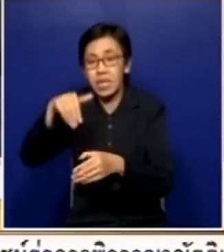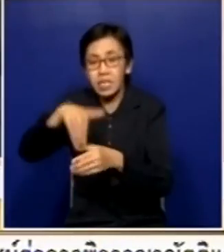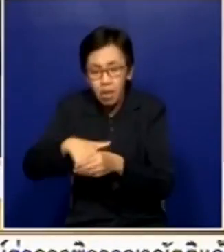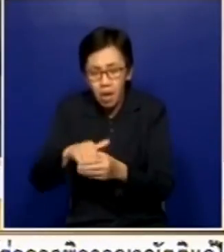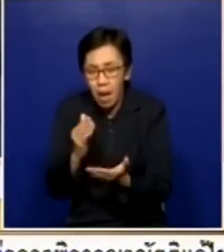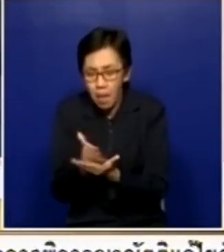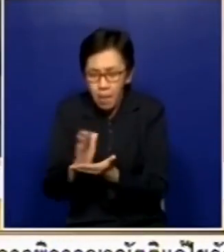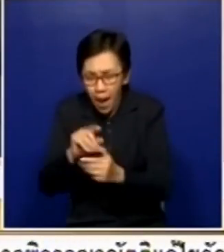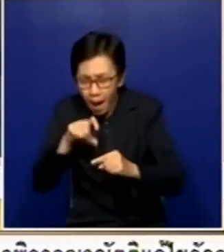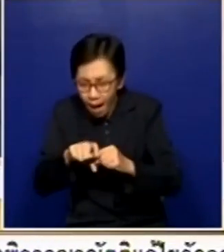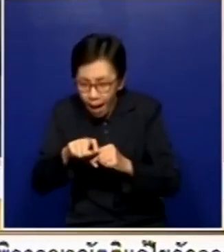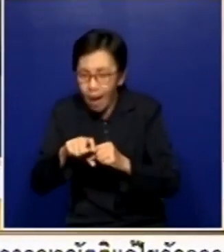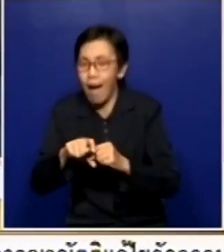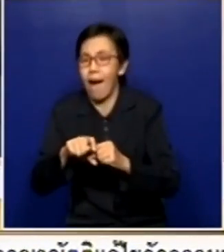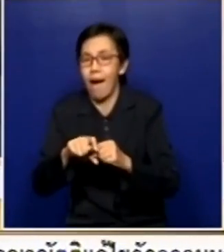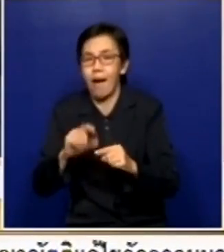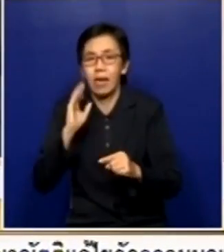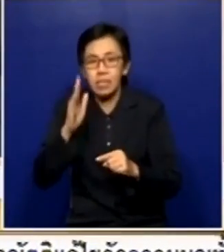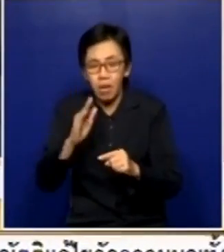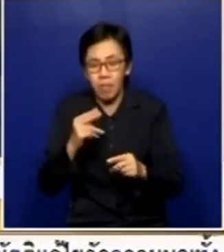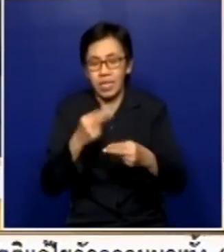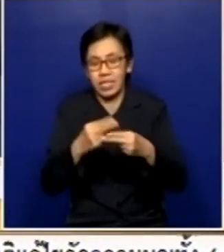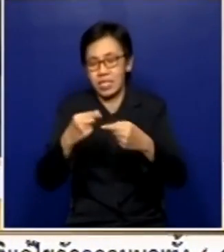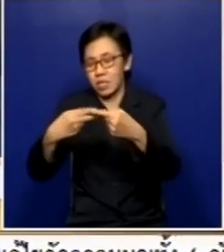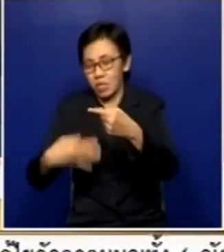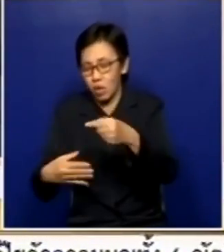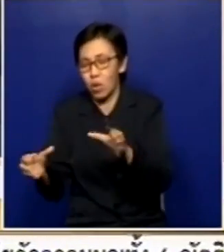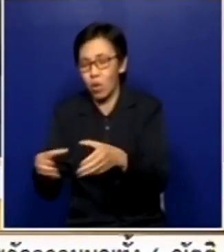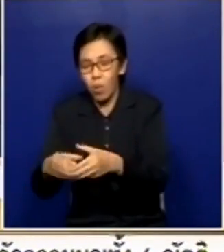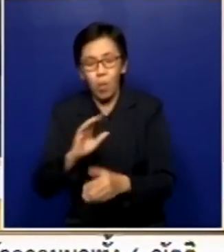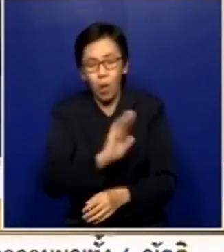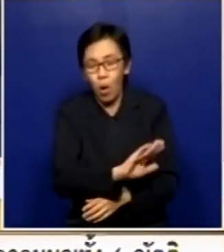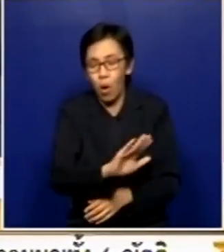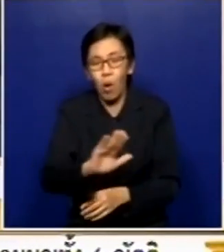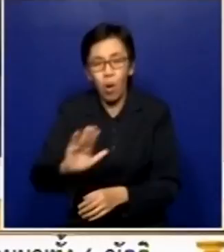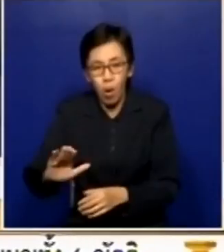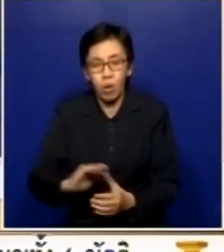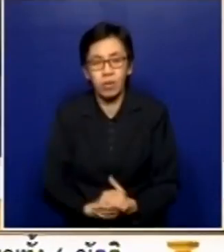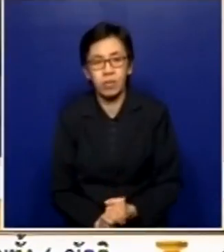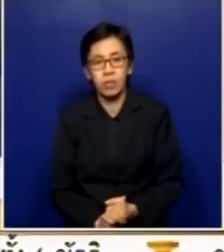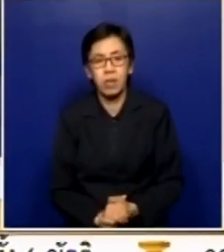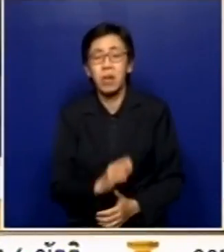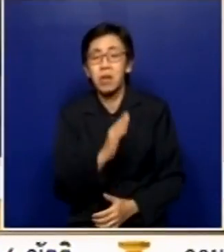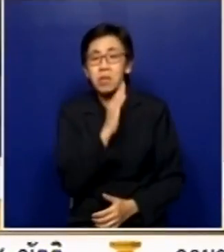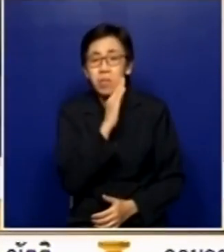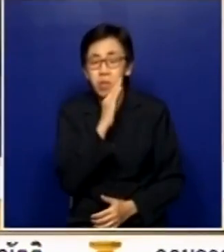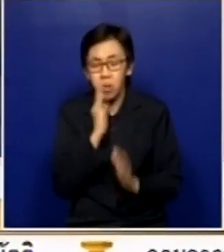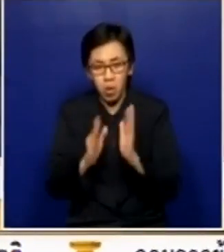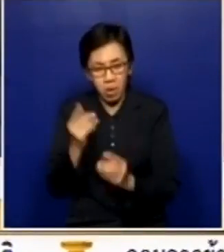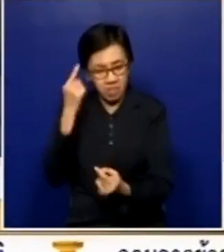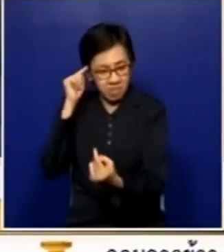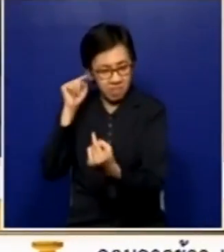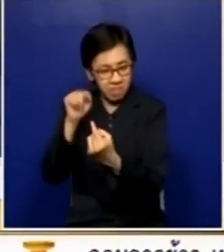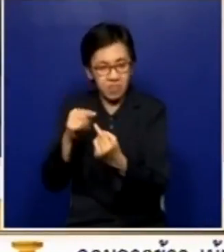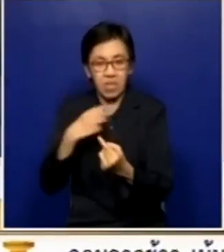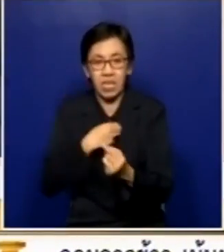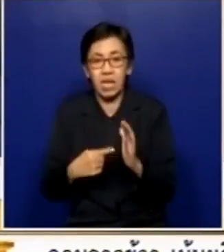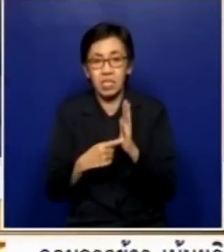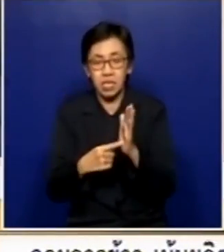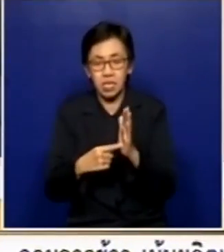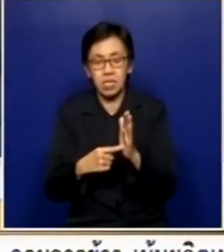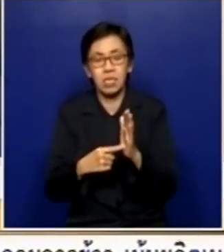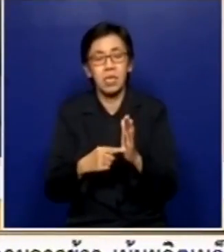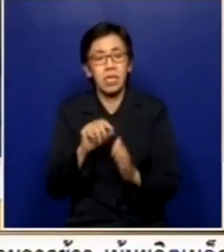ให้ตามลำดับของผู้สมัครตามมีกลุ่มนั้นนะครับแต่ถ้าหากบางคนมีอุดมการณ์ที่อย่างกันเสนอในเวที